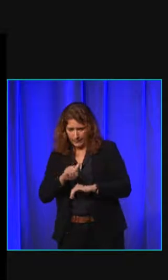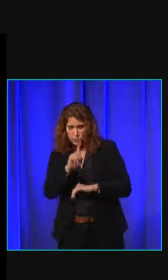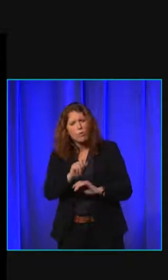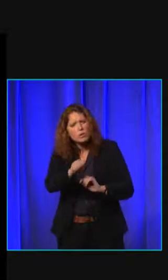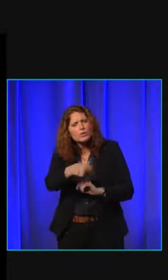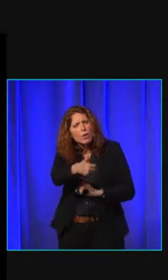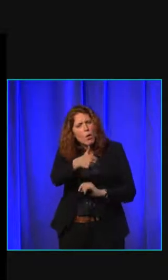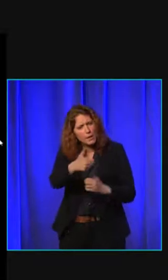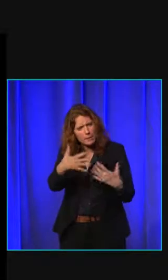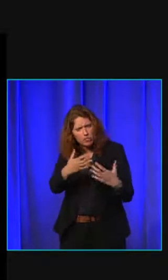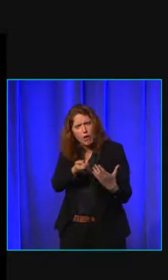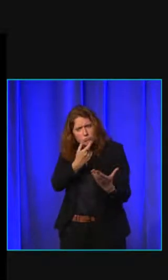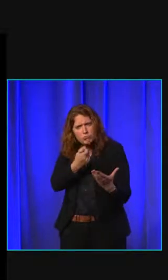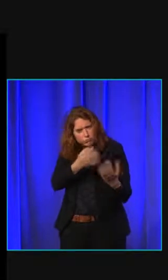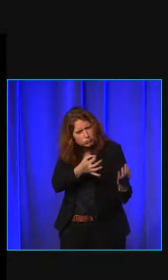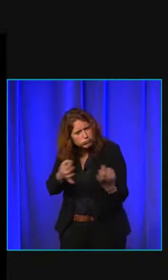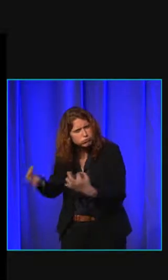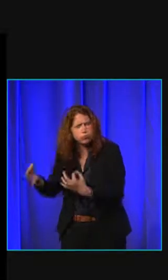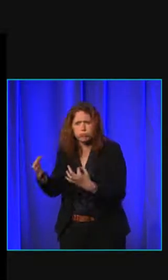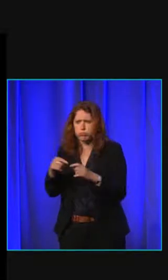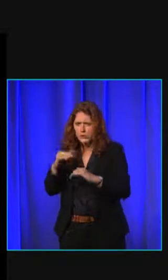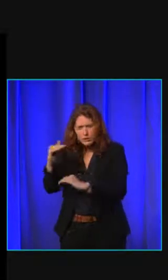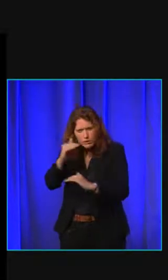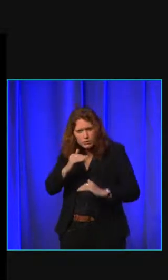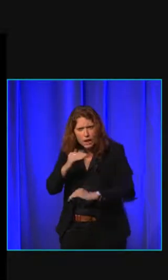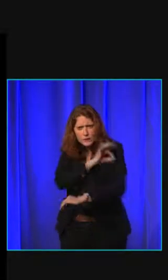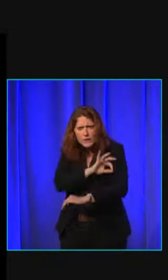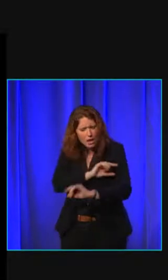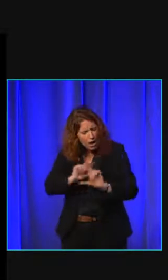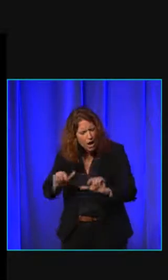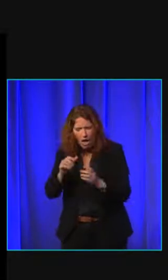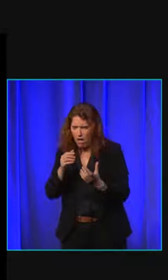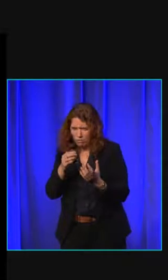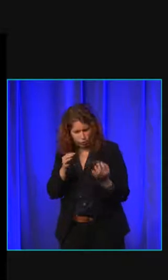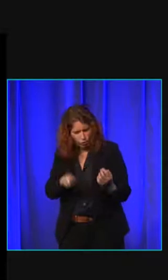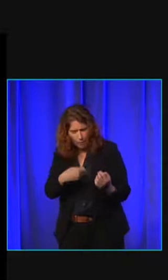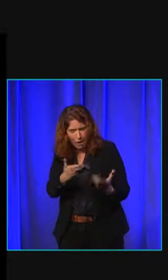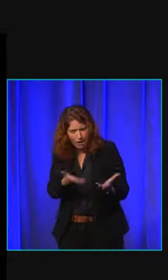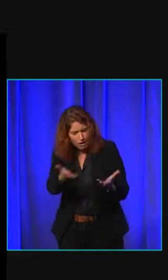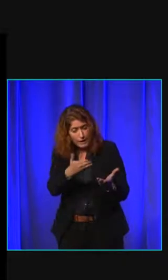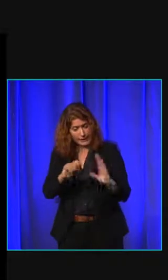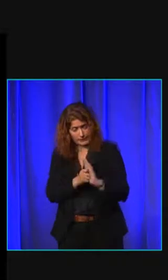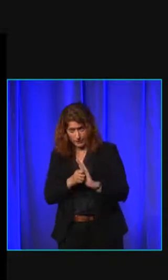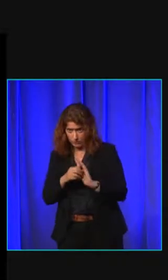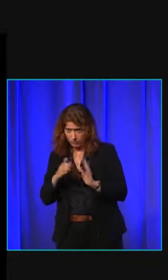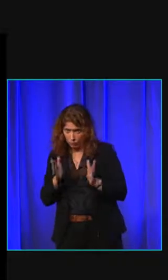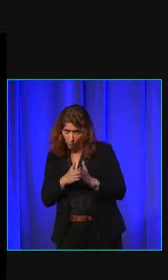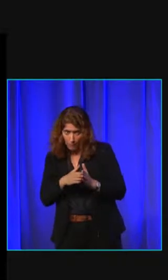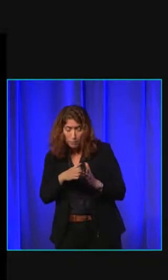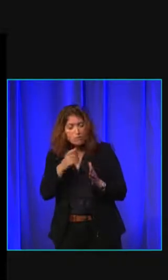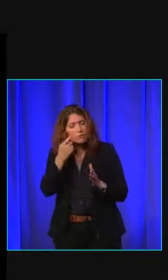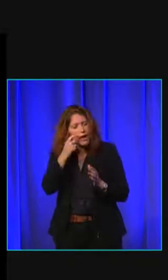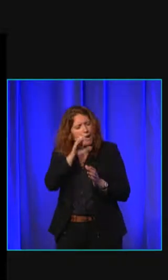traitements de chimiothérapie et de radiothérapie normaux, quand il leur demandait de visualiser le processus de